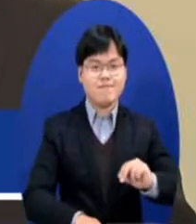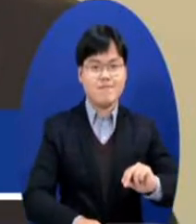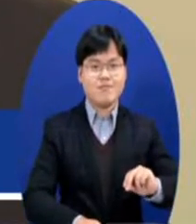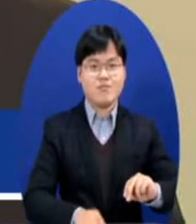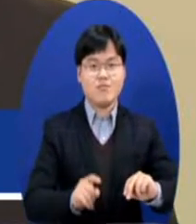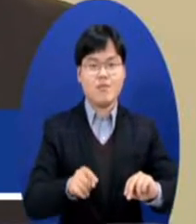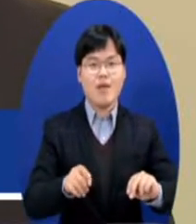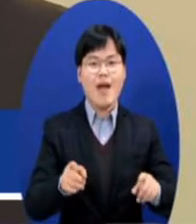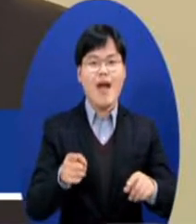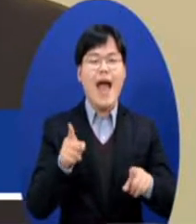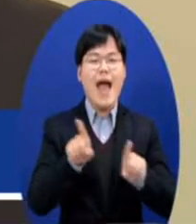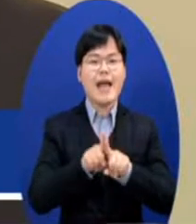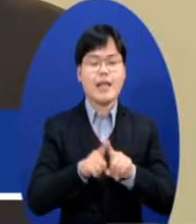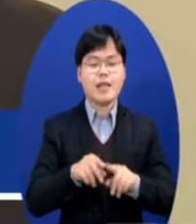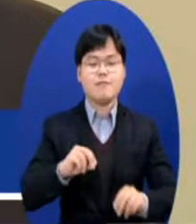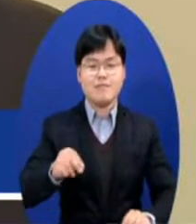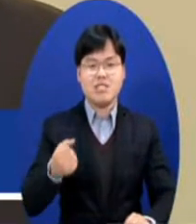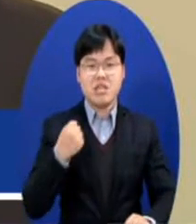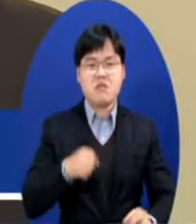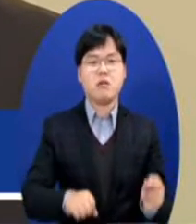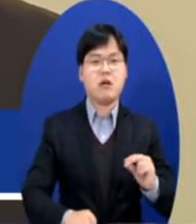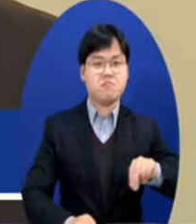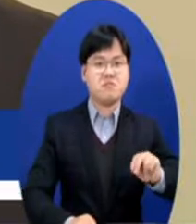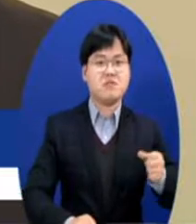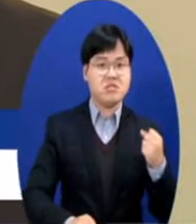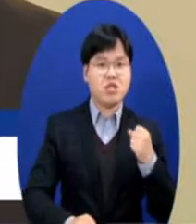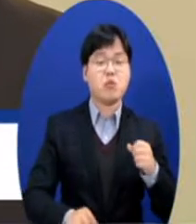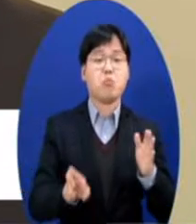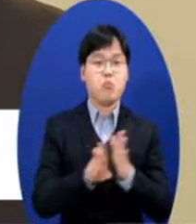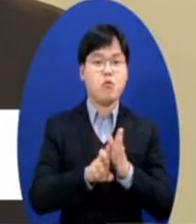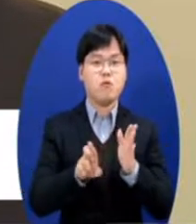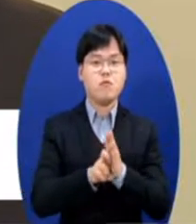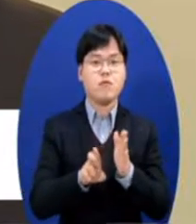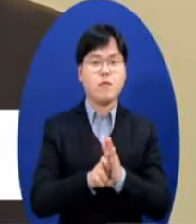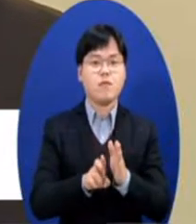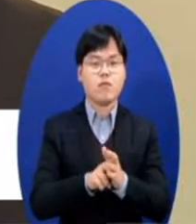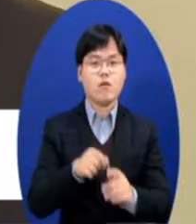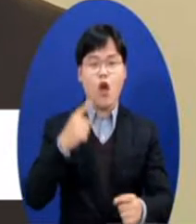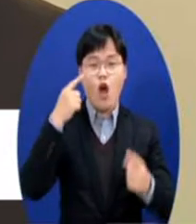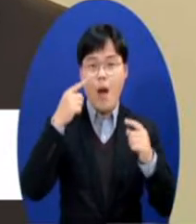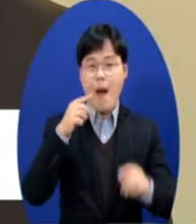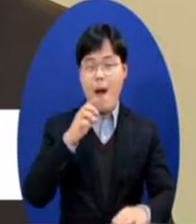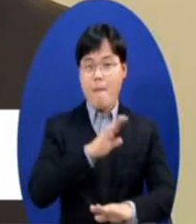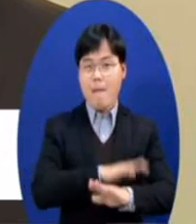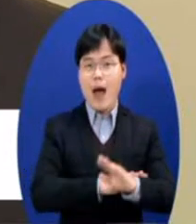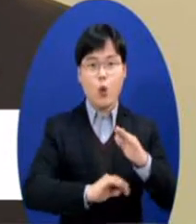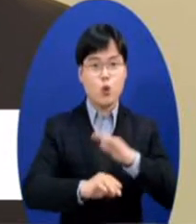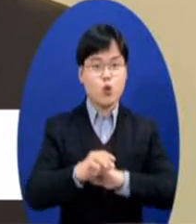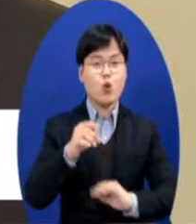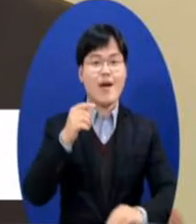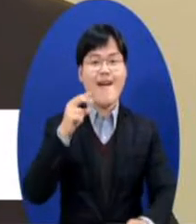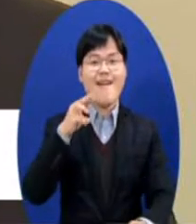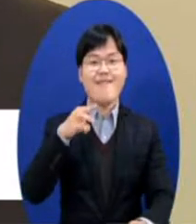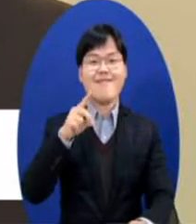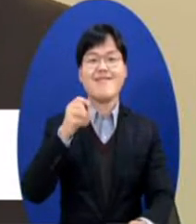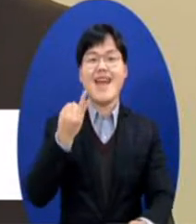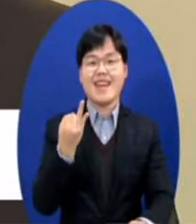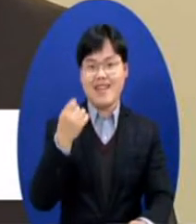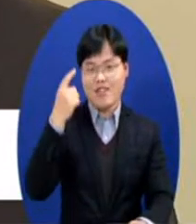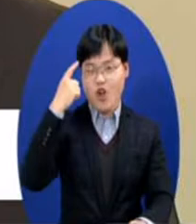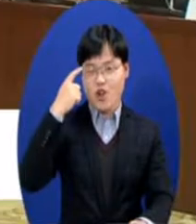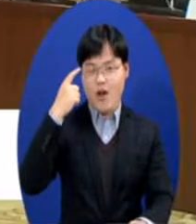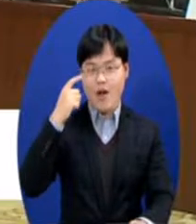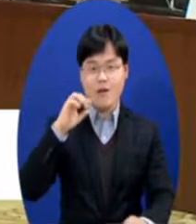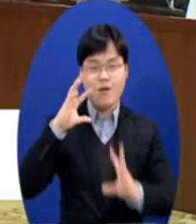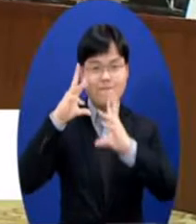маань хүүхдийн хоёр гарыг тэнцвэрлэн ашиглахын боломжийг олгож байна. Хоёрт гар ажиллана гэдэг бол хоёр тарихны өсөлт онцох нь учраас баруун тарих биеийн зүйлсийг зүүн тарих биеийн